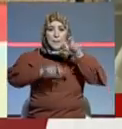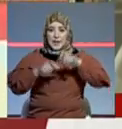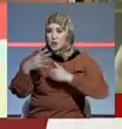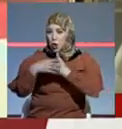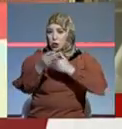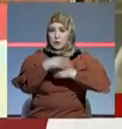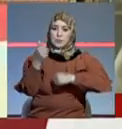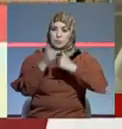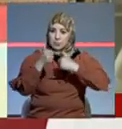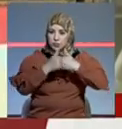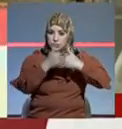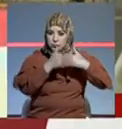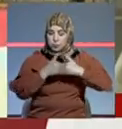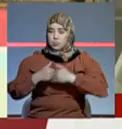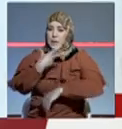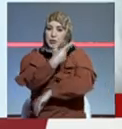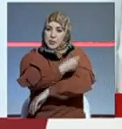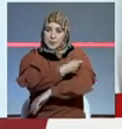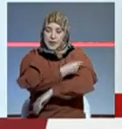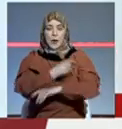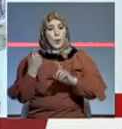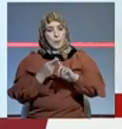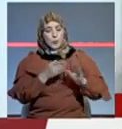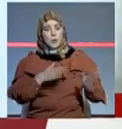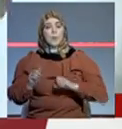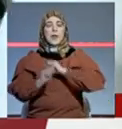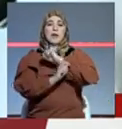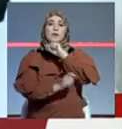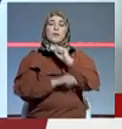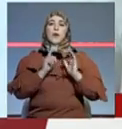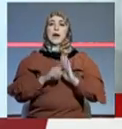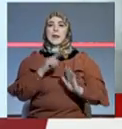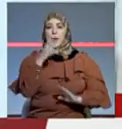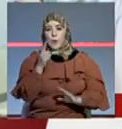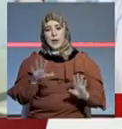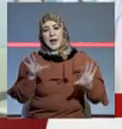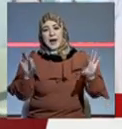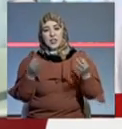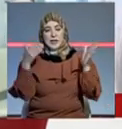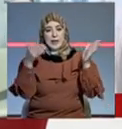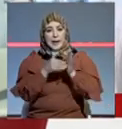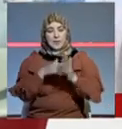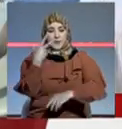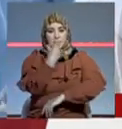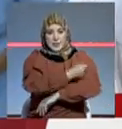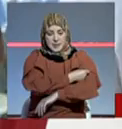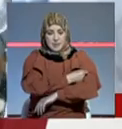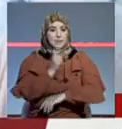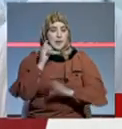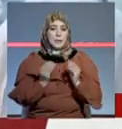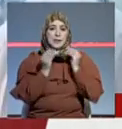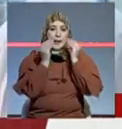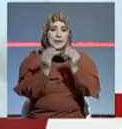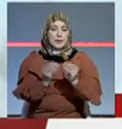ونخرجوهم وندقوا عليهم الديار باش يلاقوا. الأسبوع الأول حوالي 10,000 عملية تطعيم تم